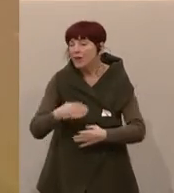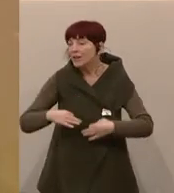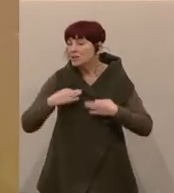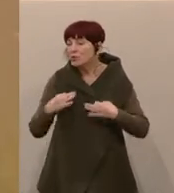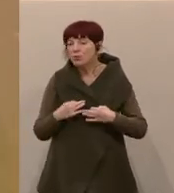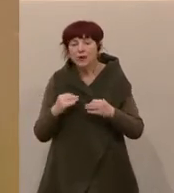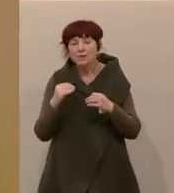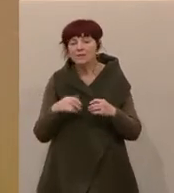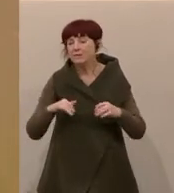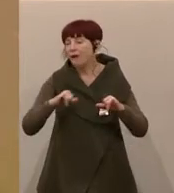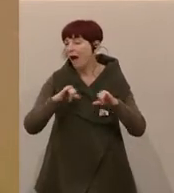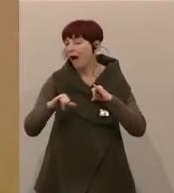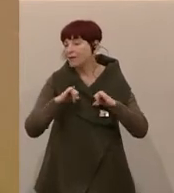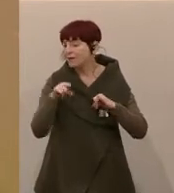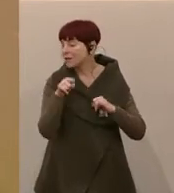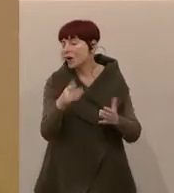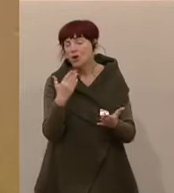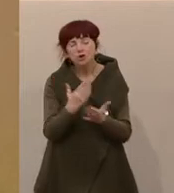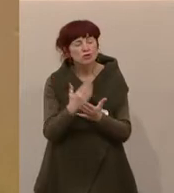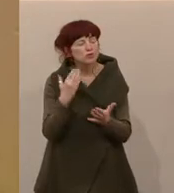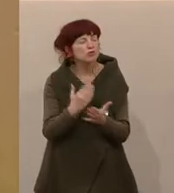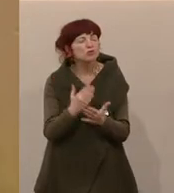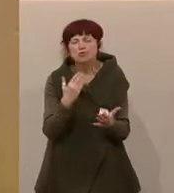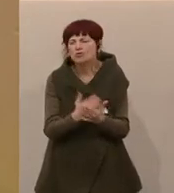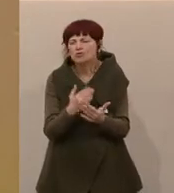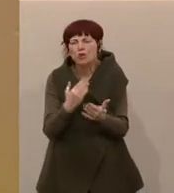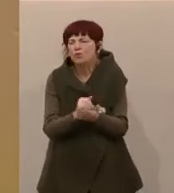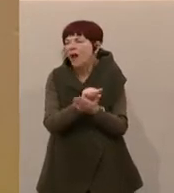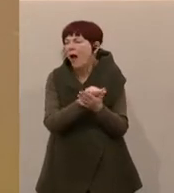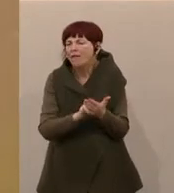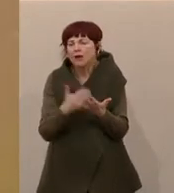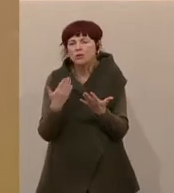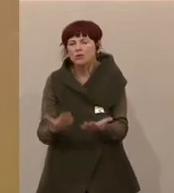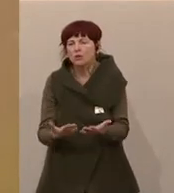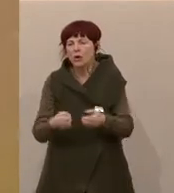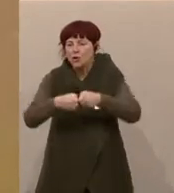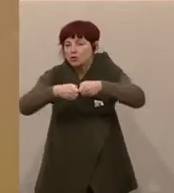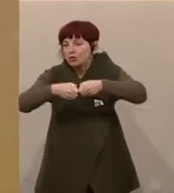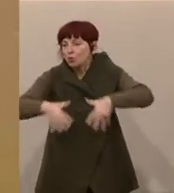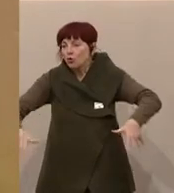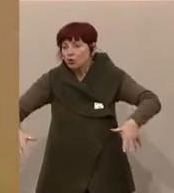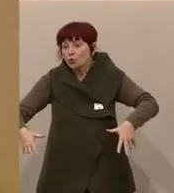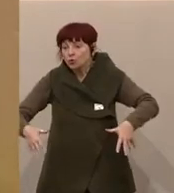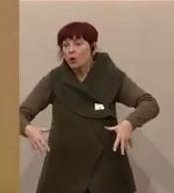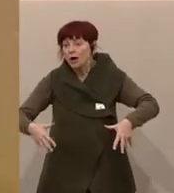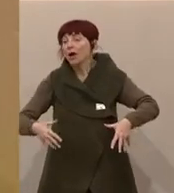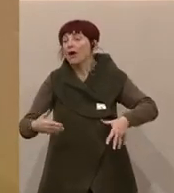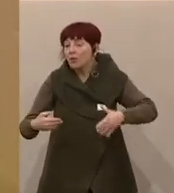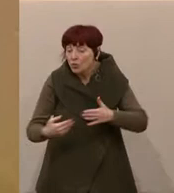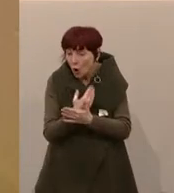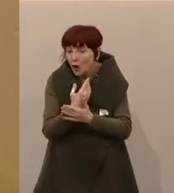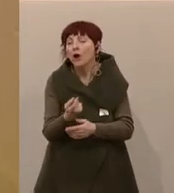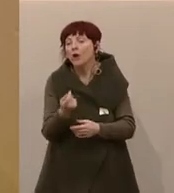Kollegen. 1 Milliarde wird so schon weggehen und 1 Milliarde wird die Strukturkosten, die hier aufgebaut wird, Kolleginnen und